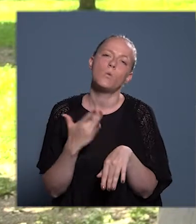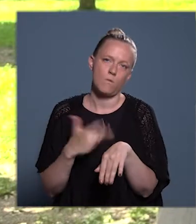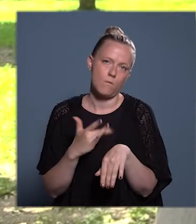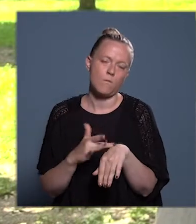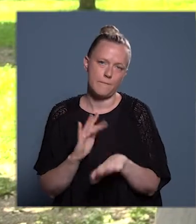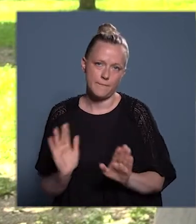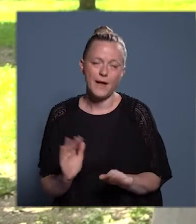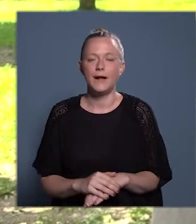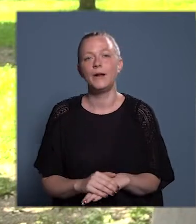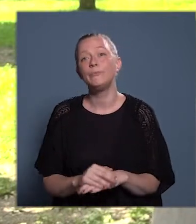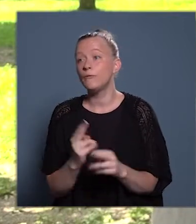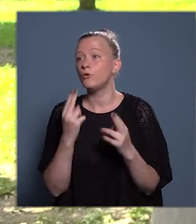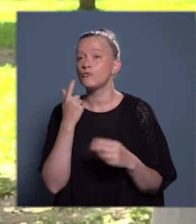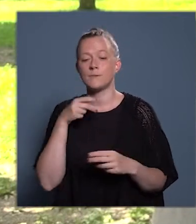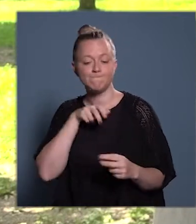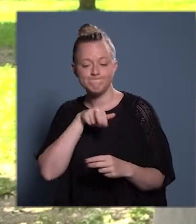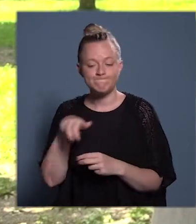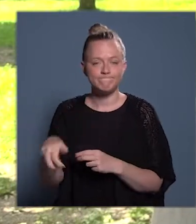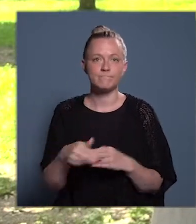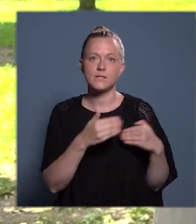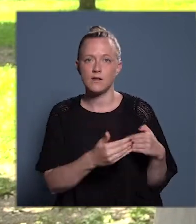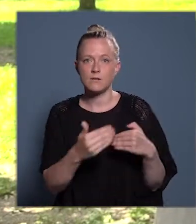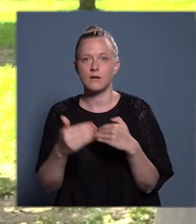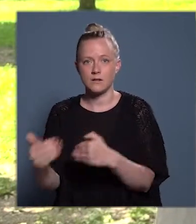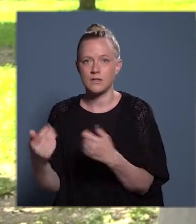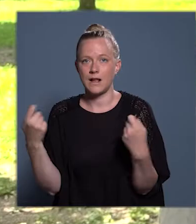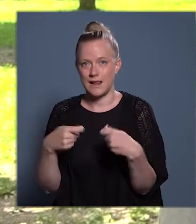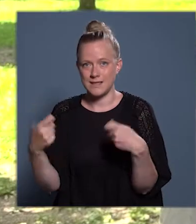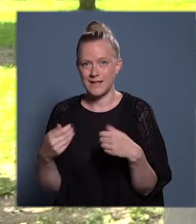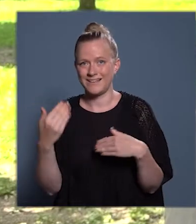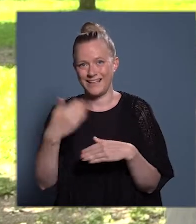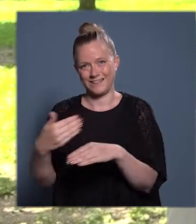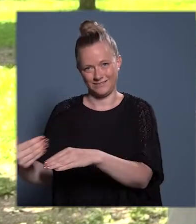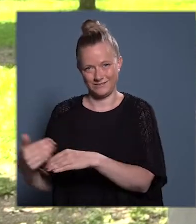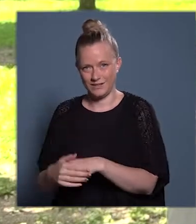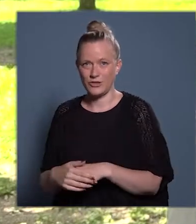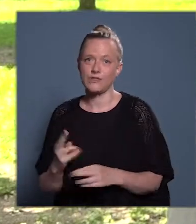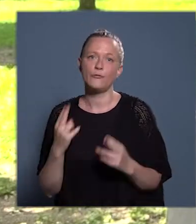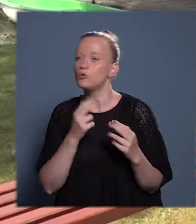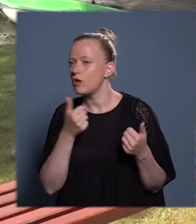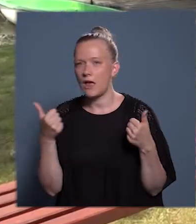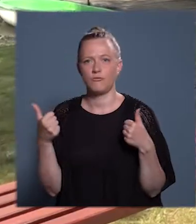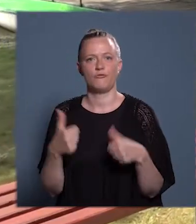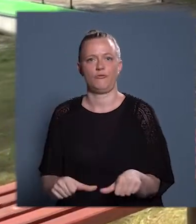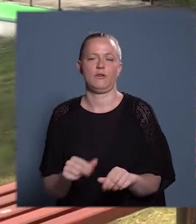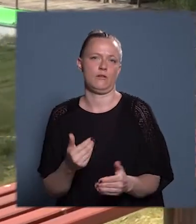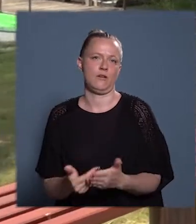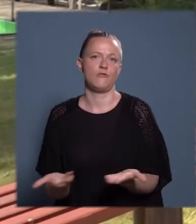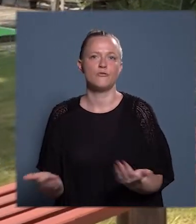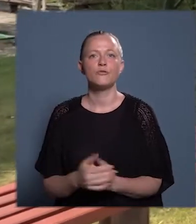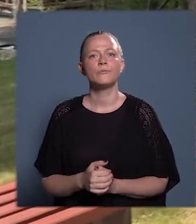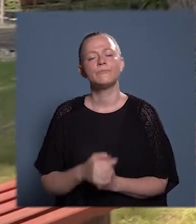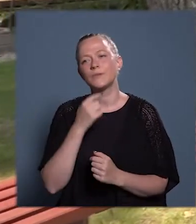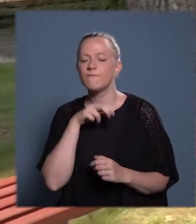hogy végig lehessen járni, mert szakaszosan le van zárva kerítésekkel. Úgyhogy ez egy fontos, hogy egységes legyen. Azt mondta,